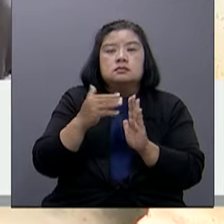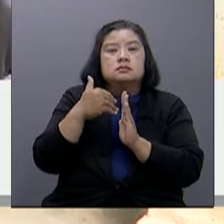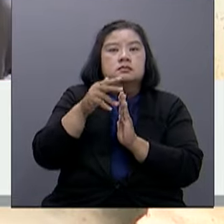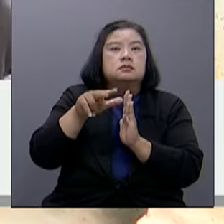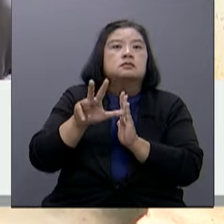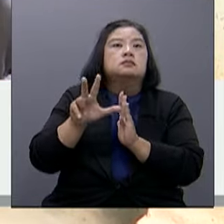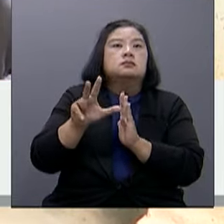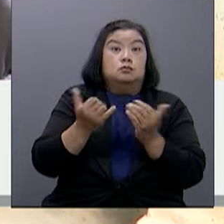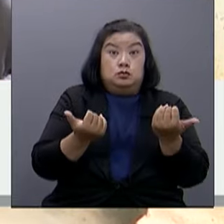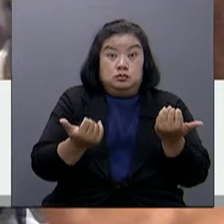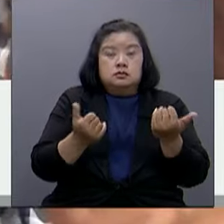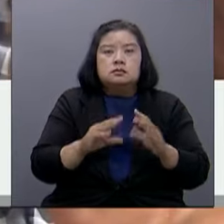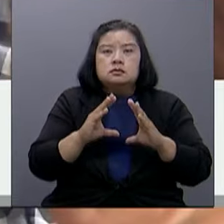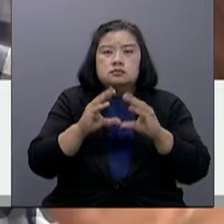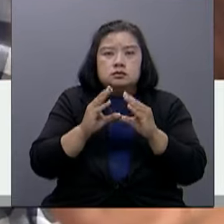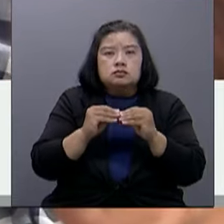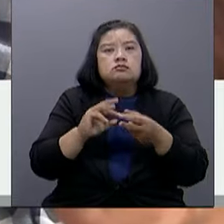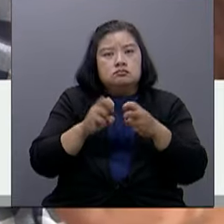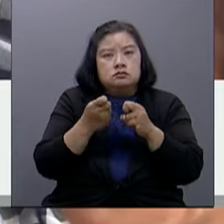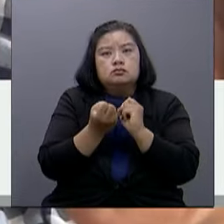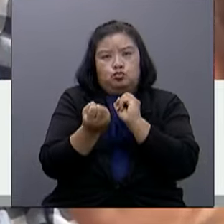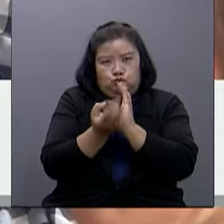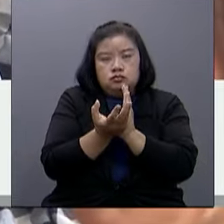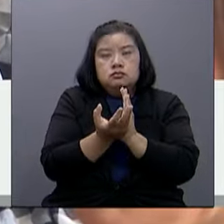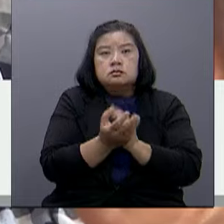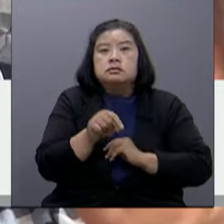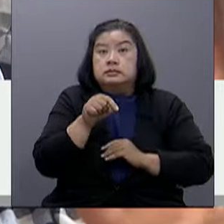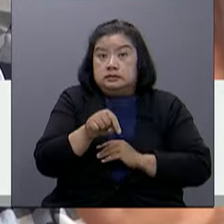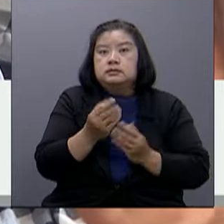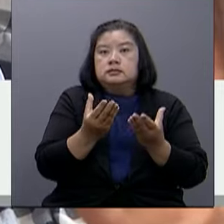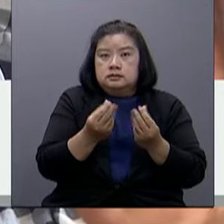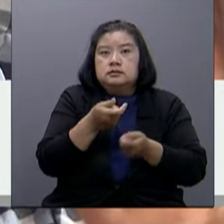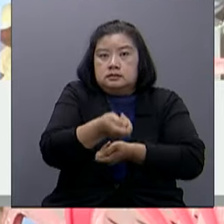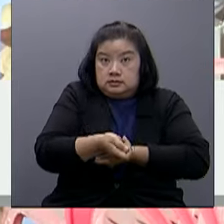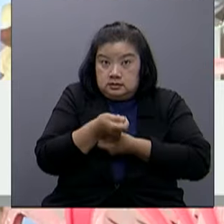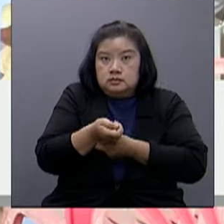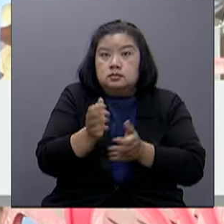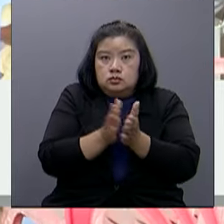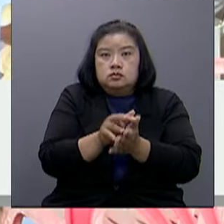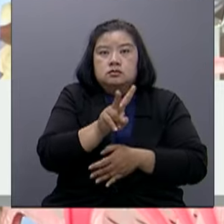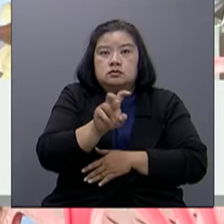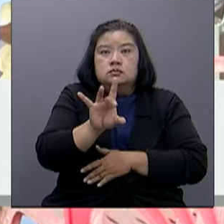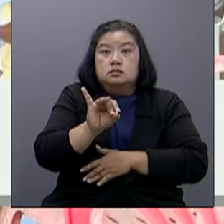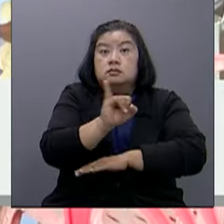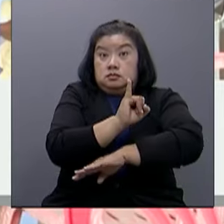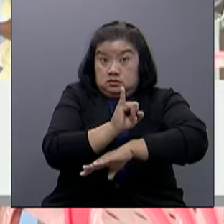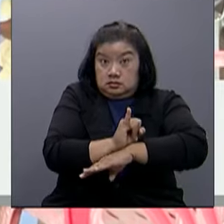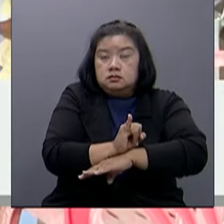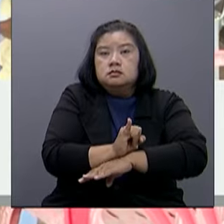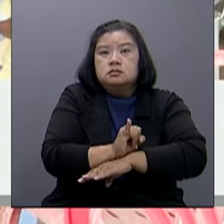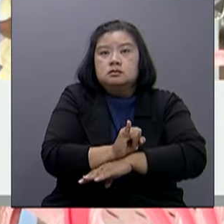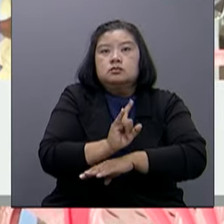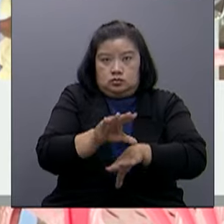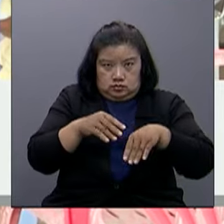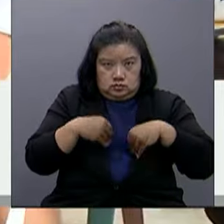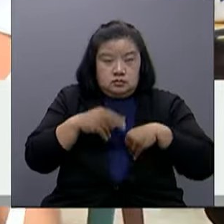ความคิดเห็นในฐานะผู้ได้รับผลกระทบเนื่องจากพื้นที่ทำกินรวม280ไร่จะต้องถูกน้ำท่วมทั้งหมดห